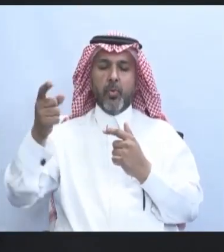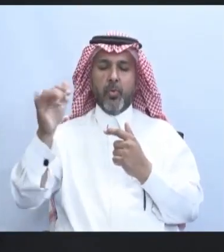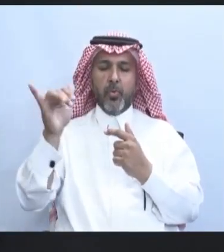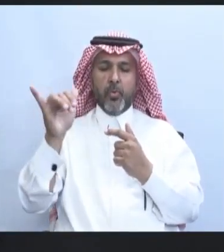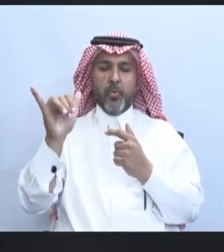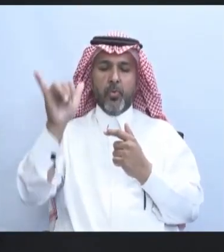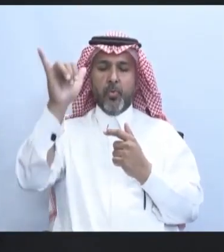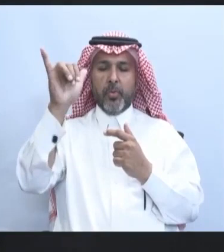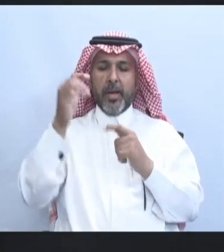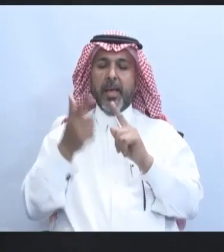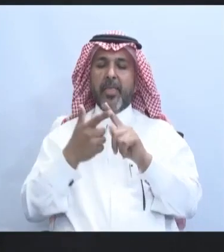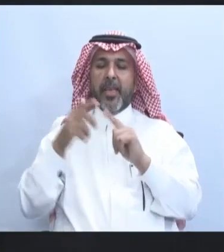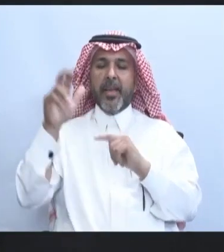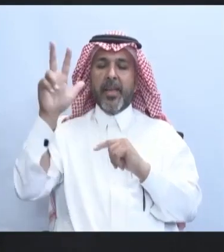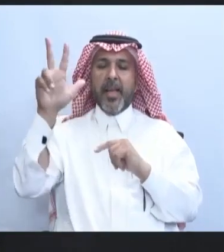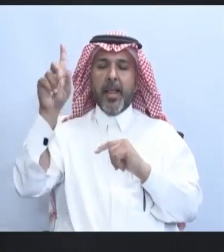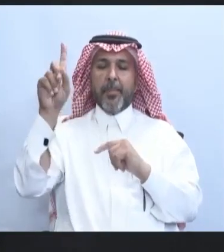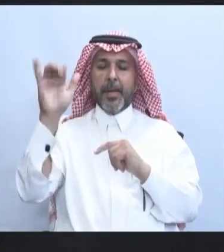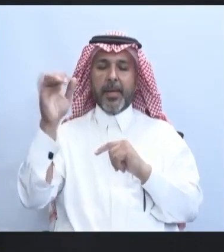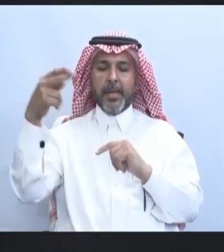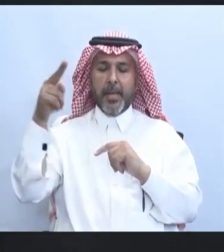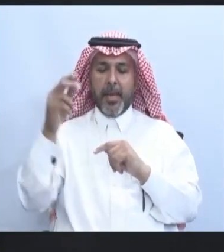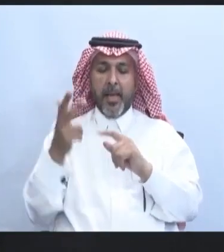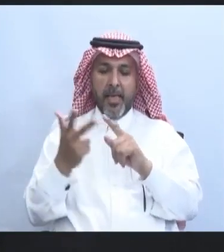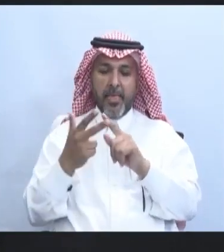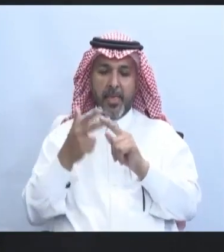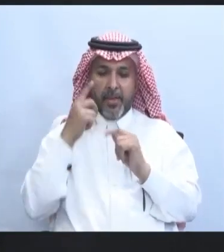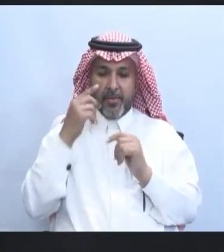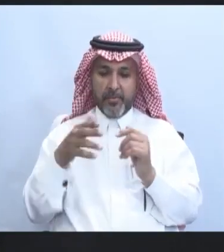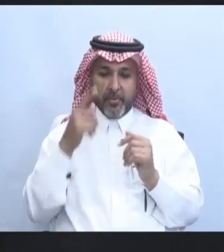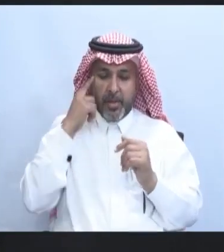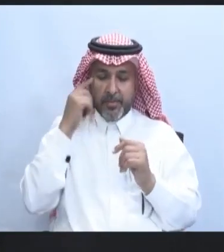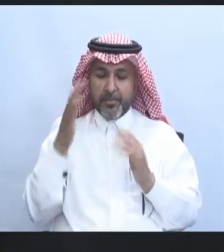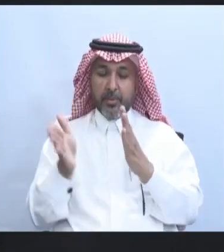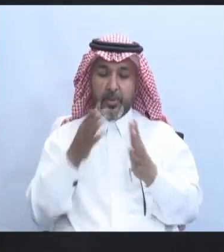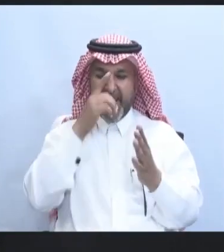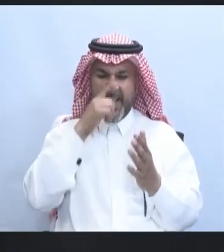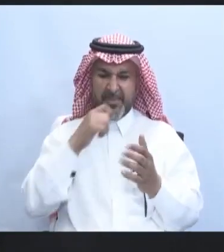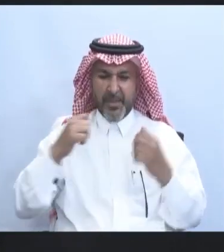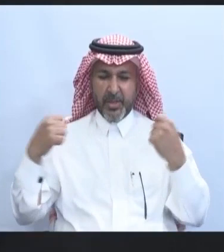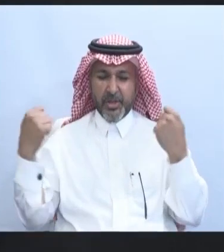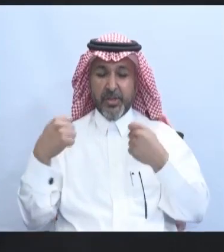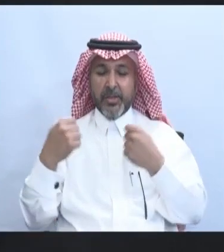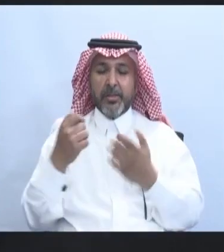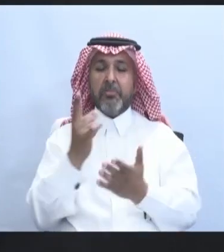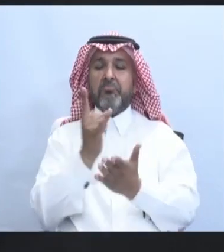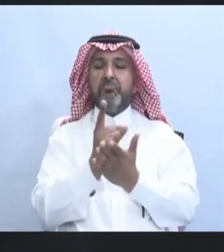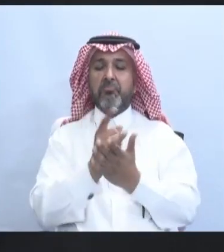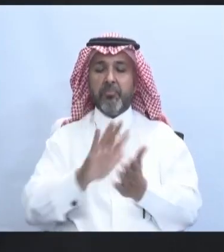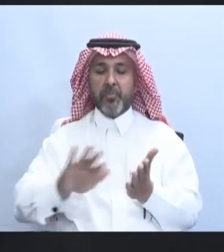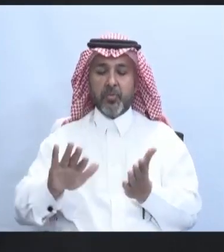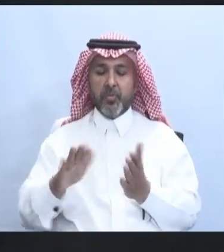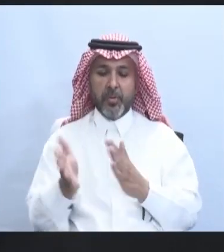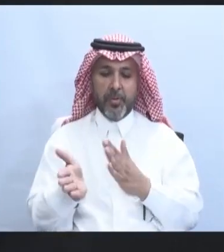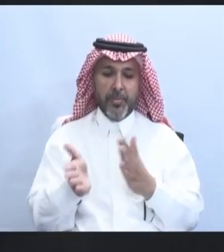الاداري انشات الدواوين والولايات وفي النظام المالي انشئ بيت المال الذي هو مسؤول